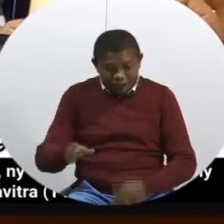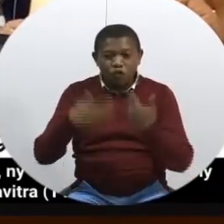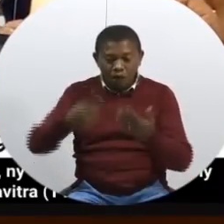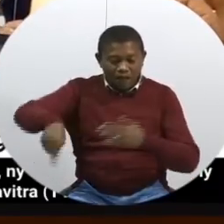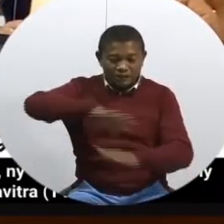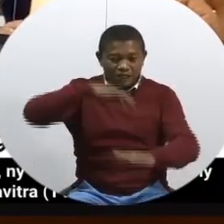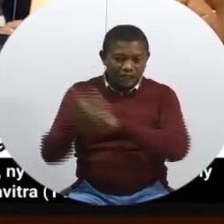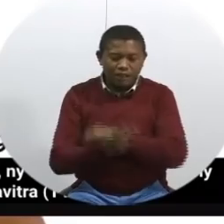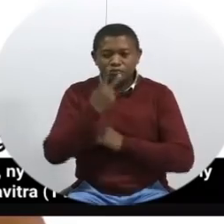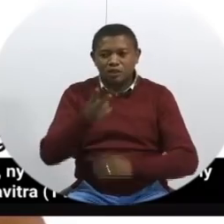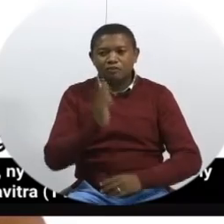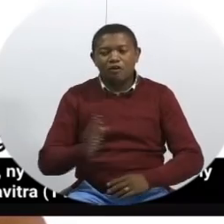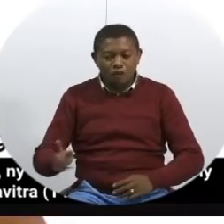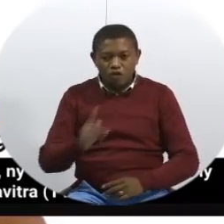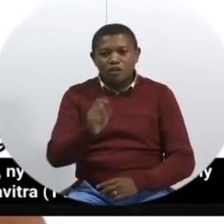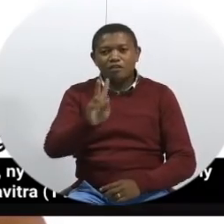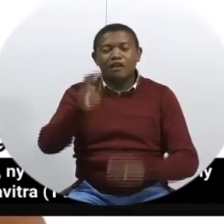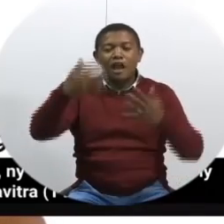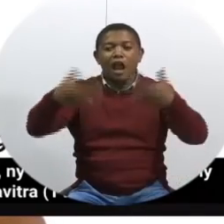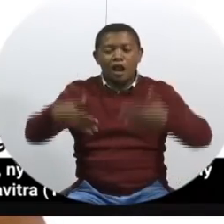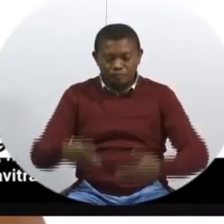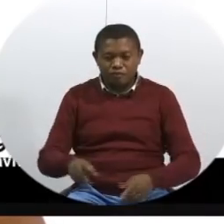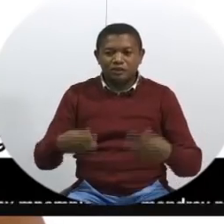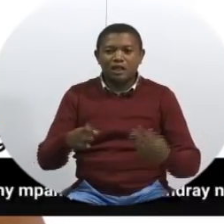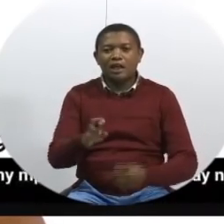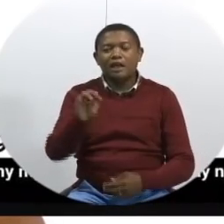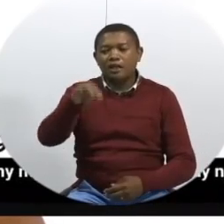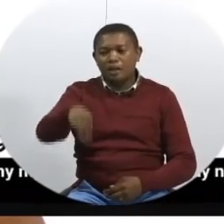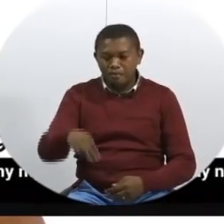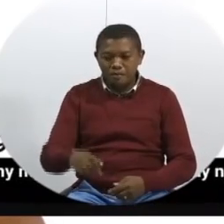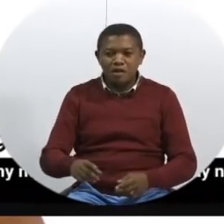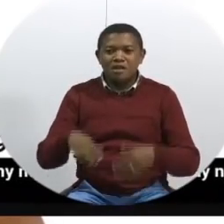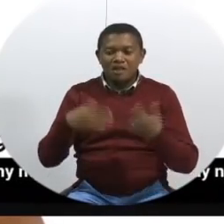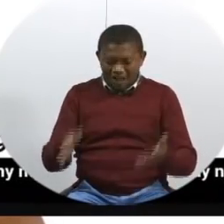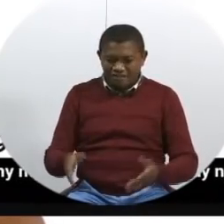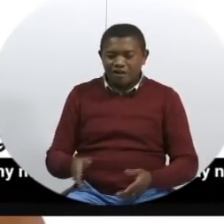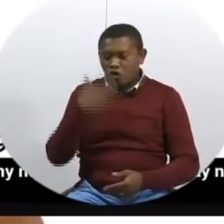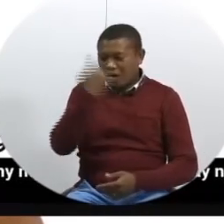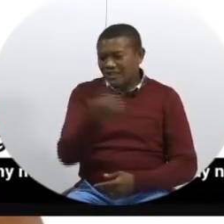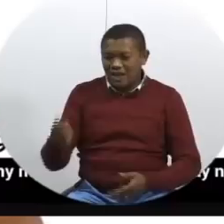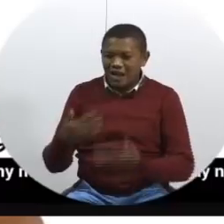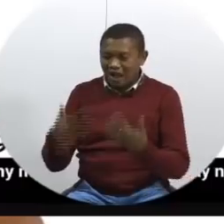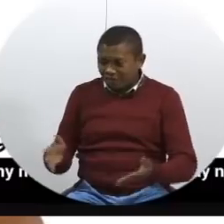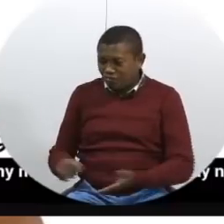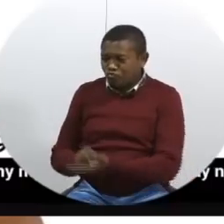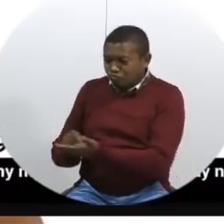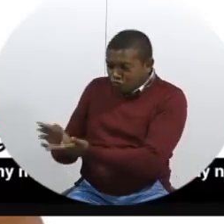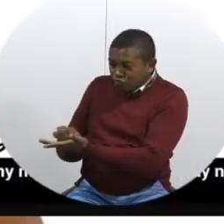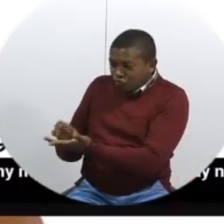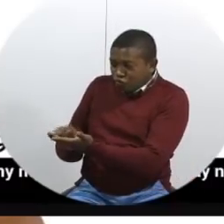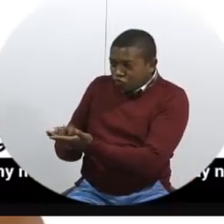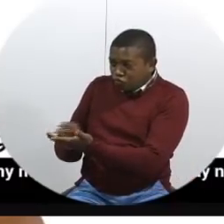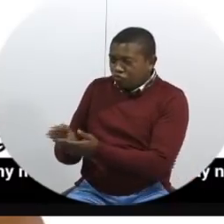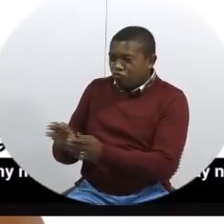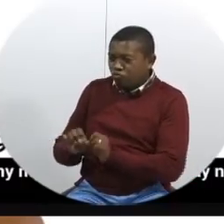ny televiziona malagasy na ny radio madagasikara fa afaka mandefa ny fanontaninareo ianareo araka ny nambaran'ny filoha teo ary amaly